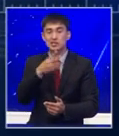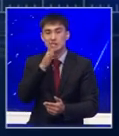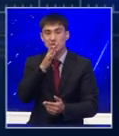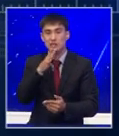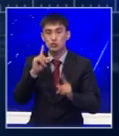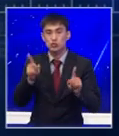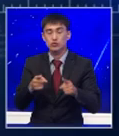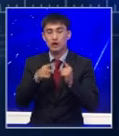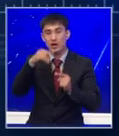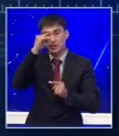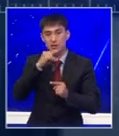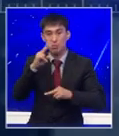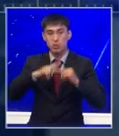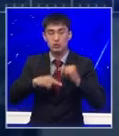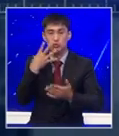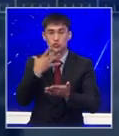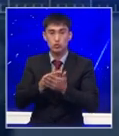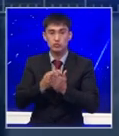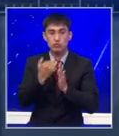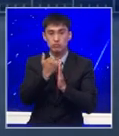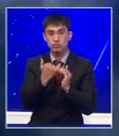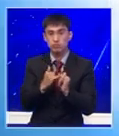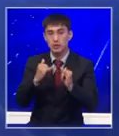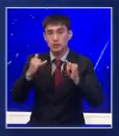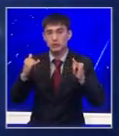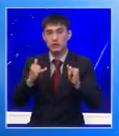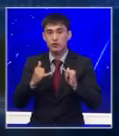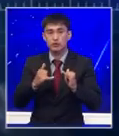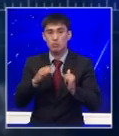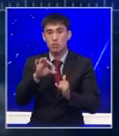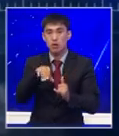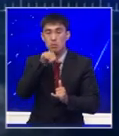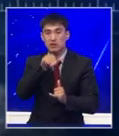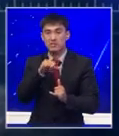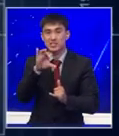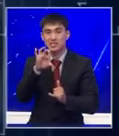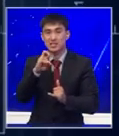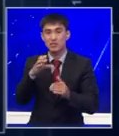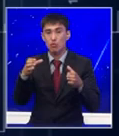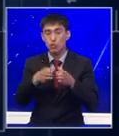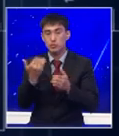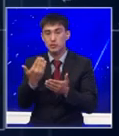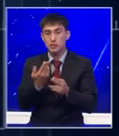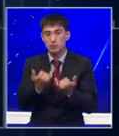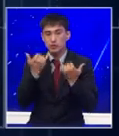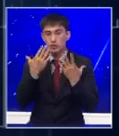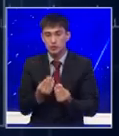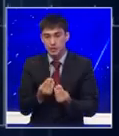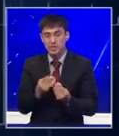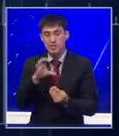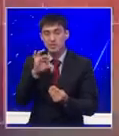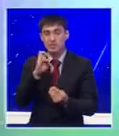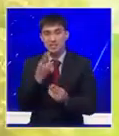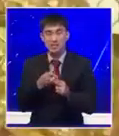существования Казахстан сумел построить собственную прогрессивно развивающуюся модель профессионального сержантского корпуса. На сегодняшний день